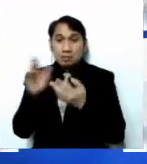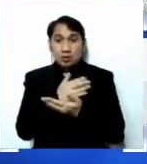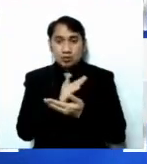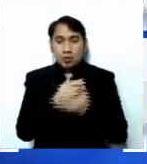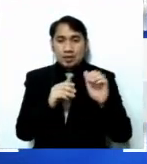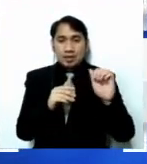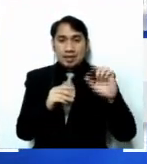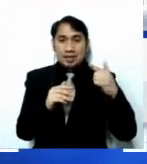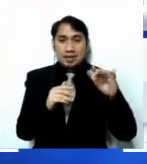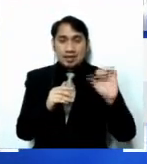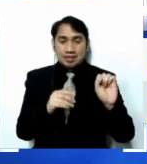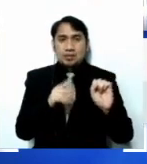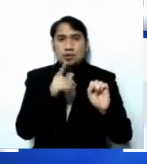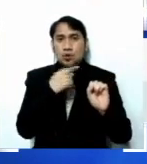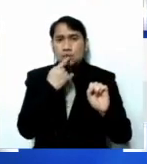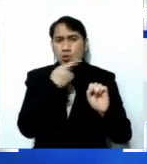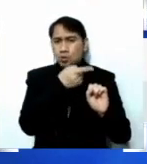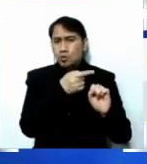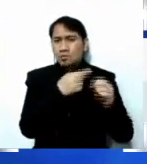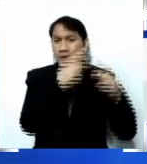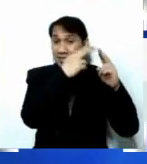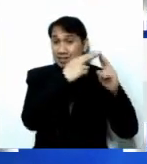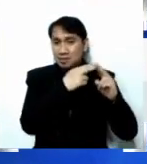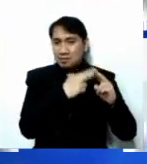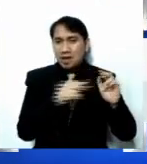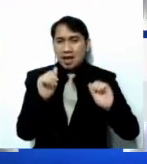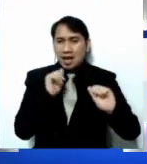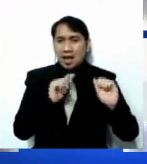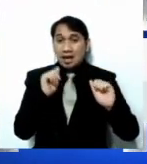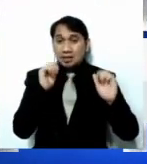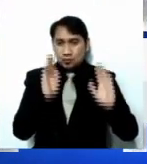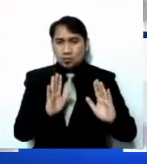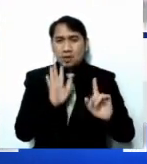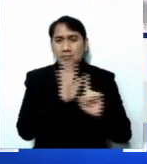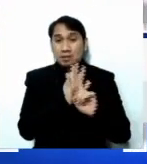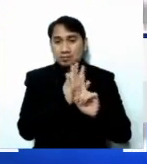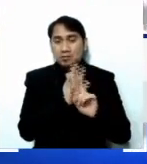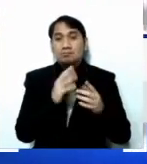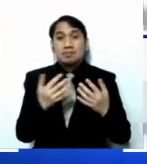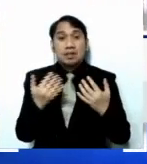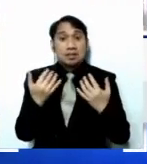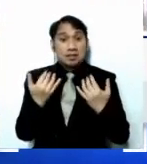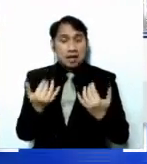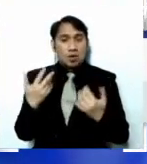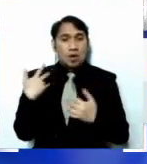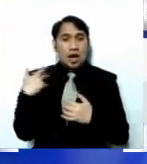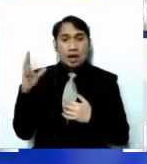Aisel Santos, Derek Monasterio at Kakay Bautista. Nagkaroon ng 7